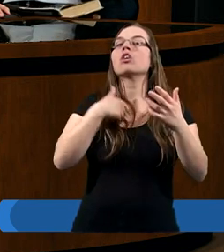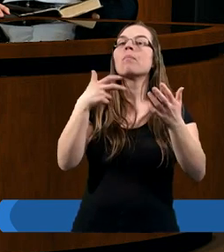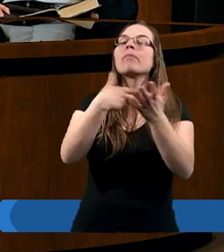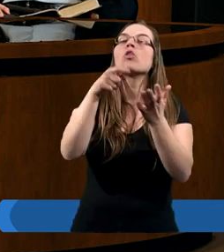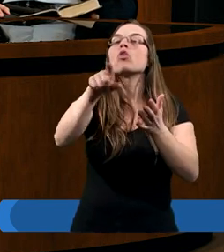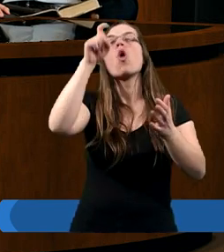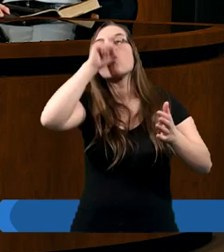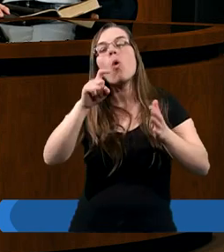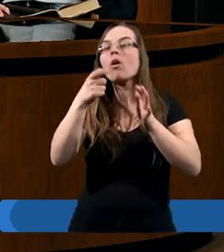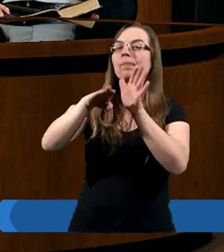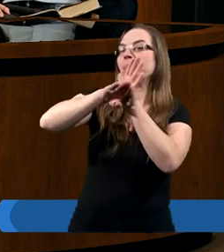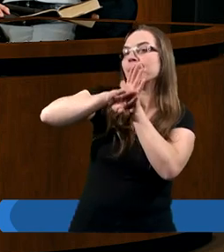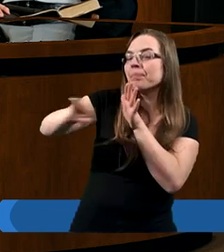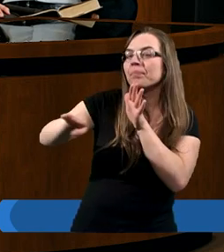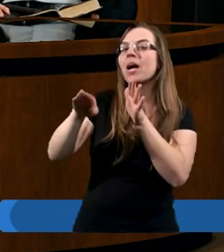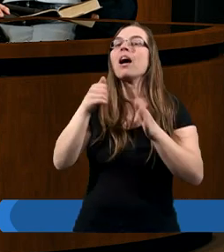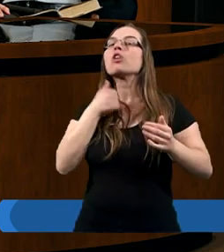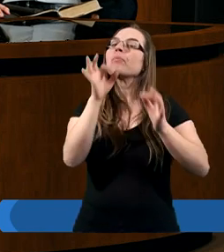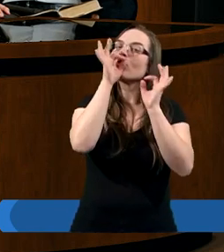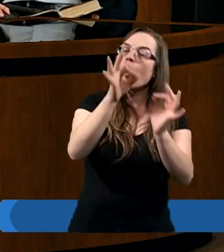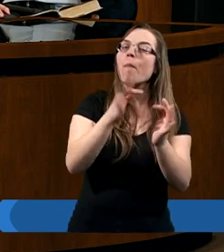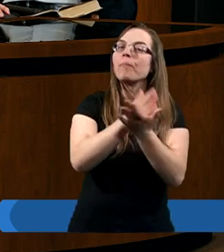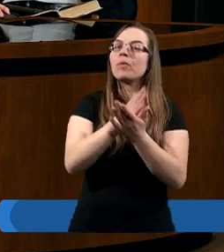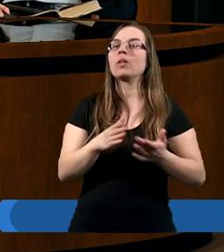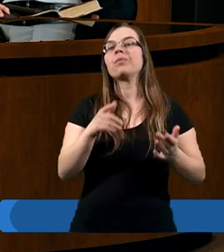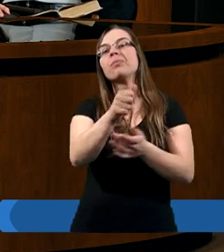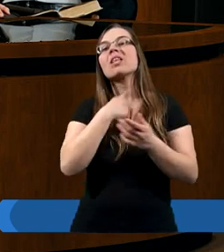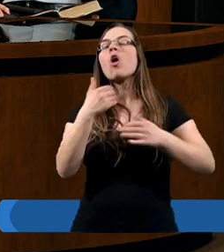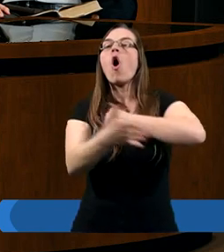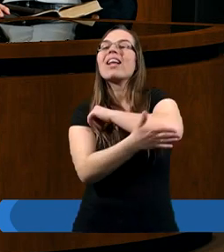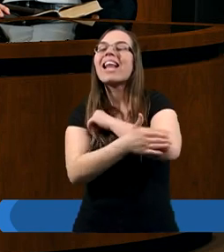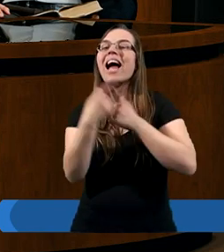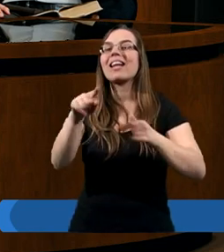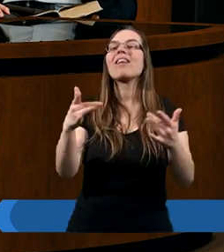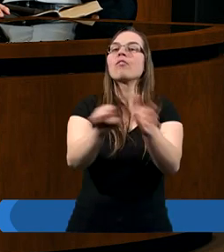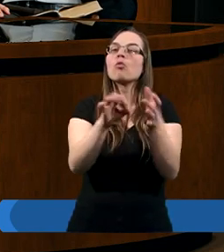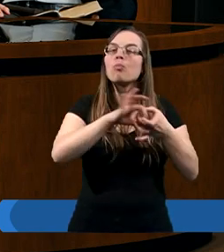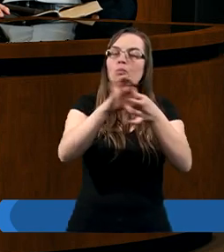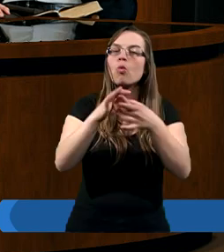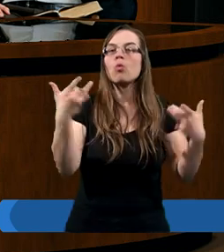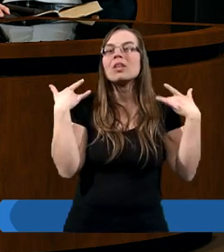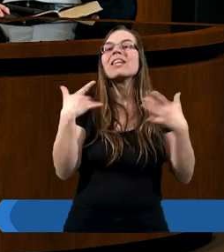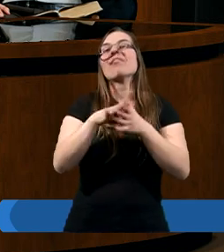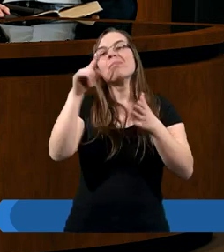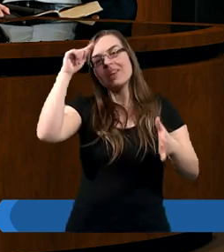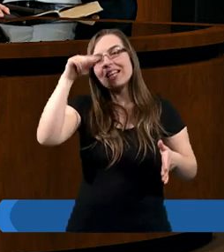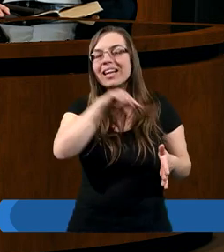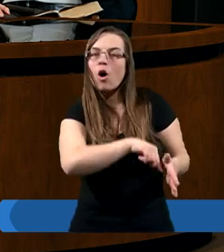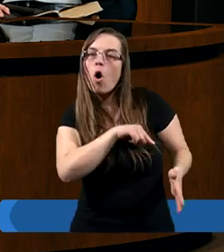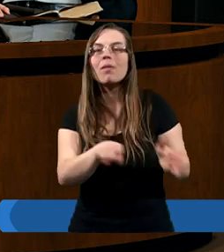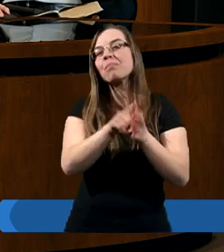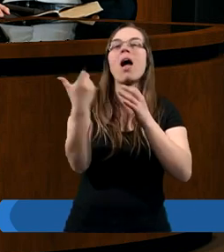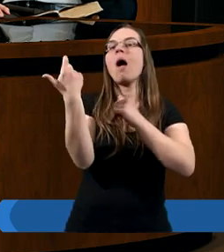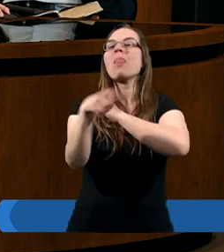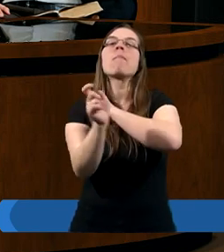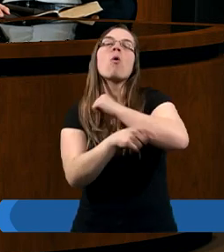swoim językiem, tak? Czyli ja tu odnoszę się do zasad takiego współżycia z psychologii. Czyli nie